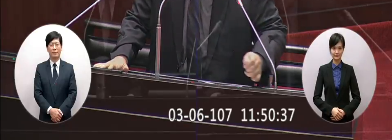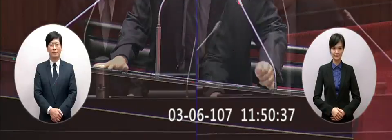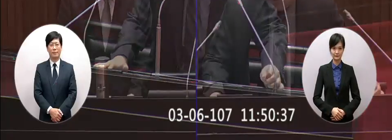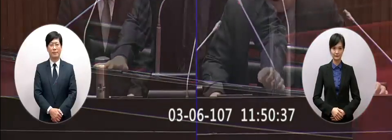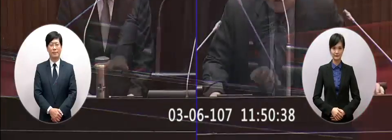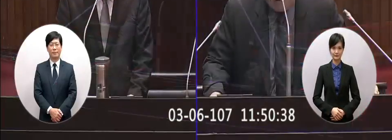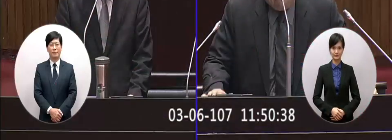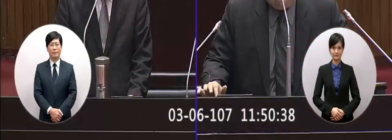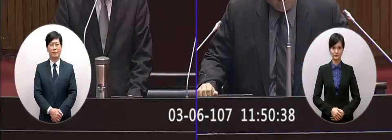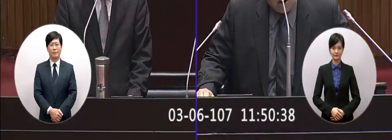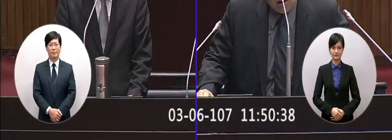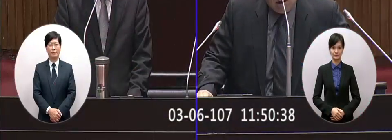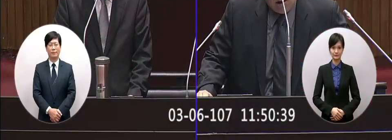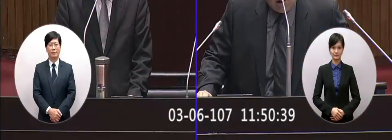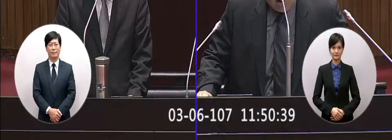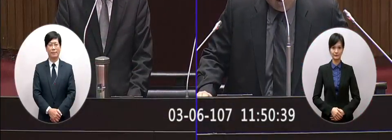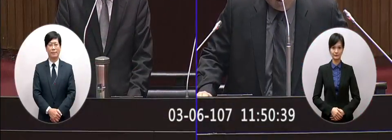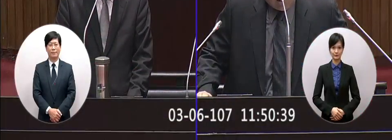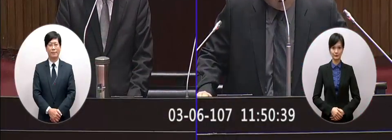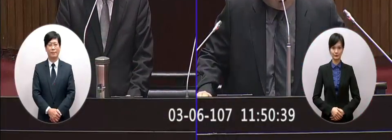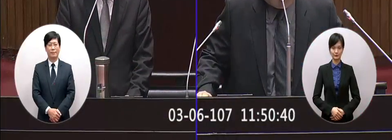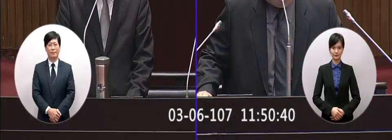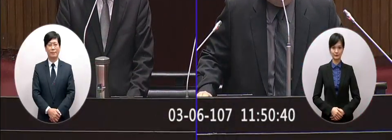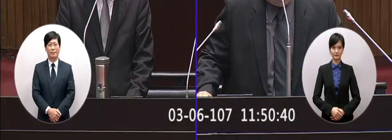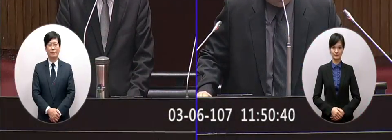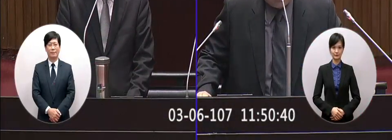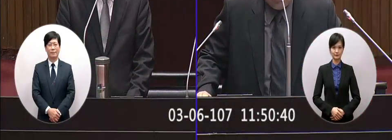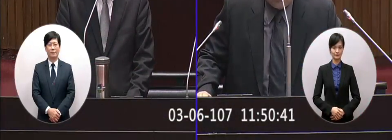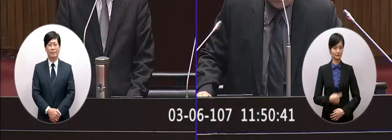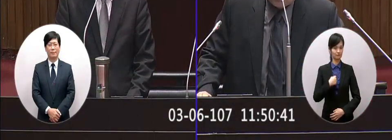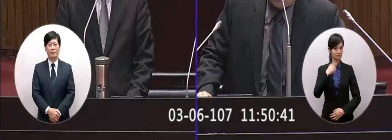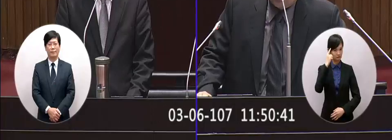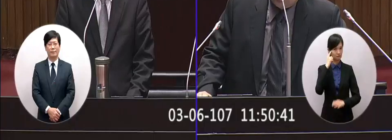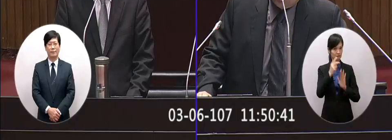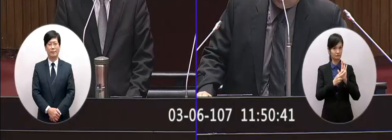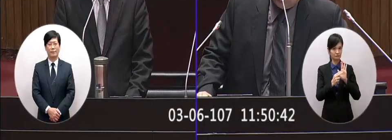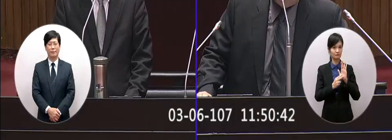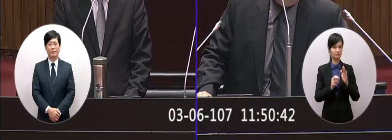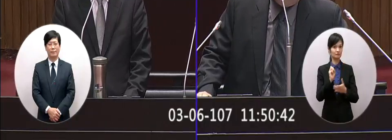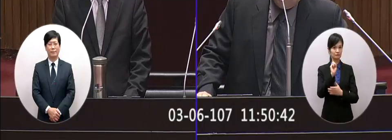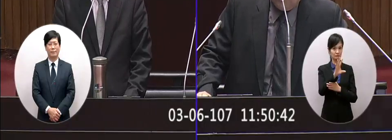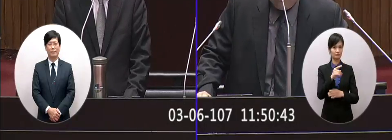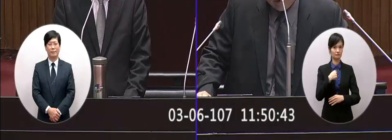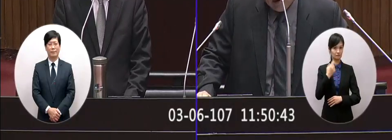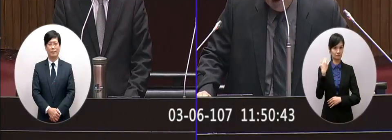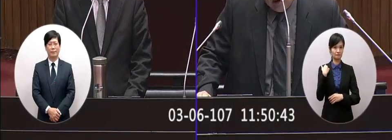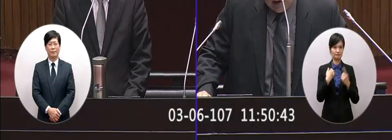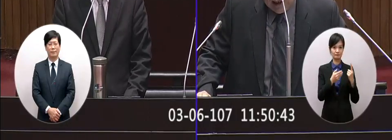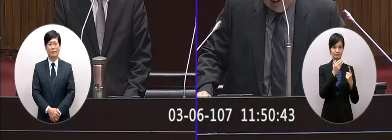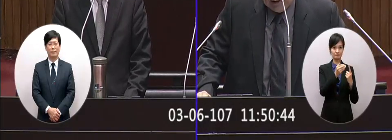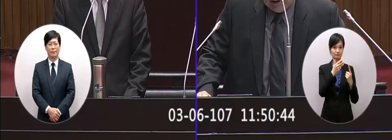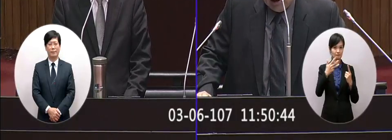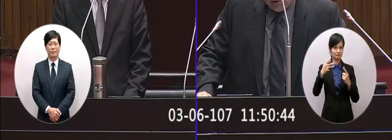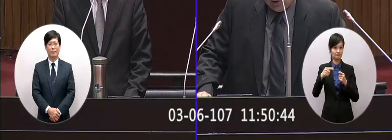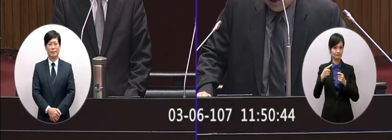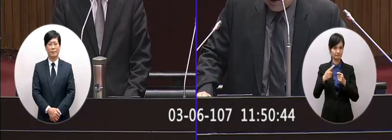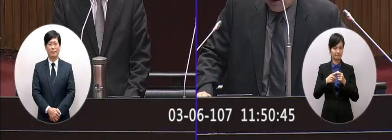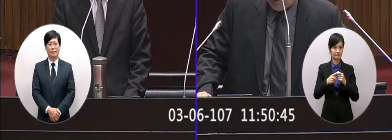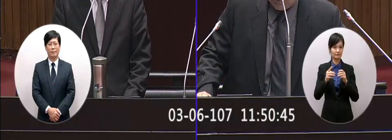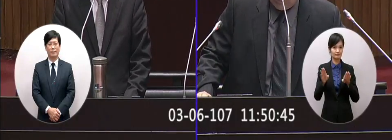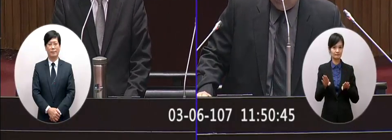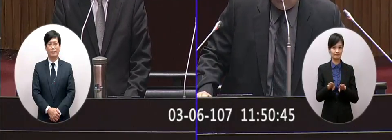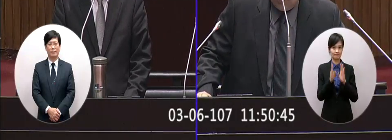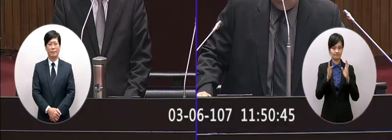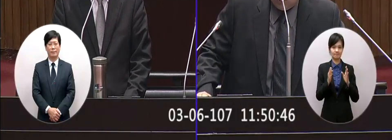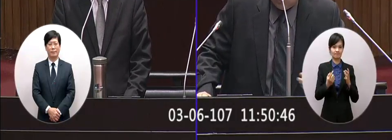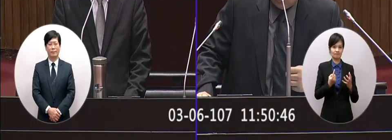我想我跟院长说明，我在1988年开始进入身